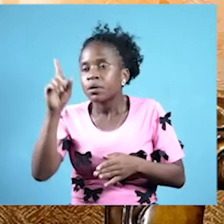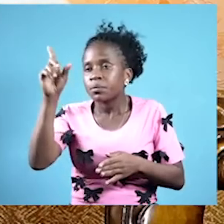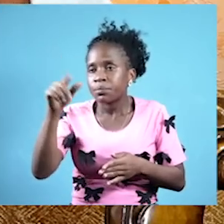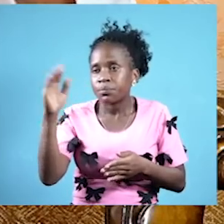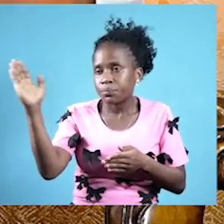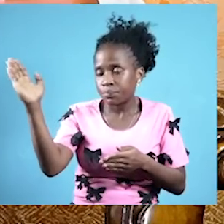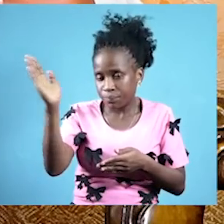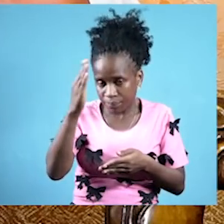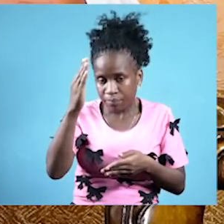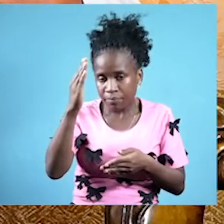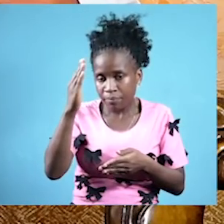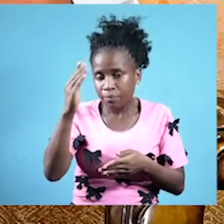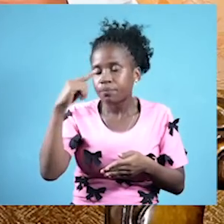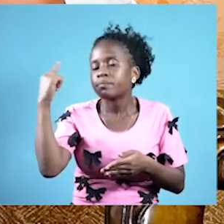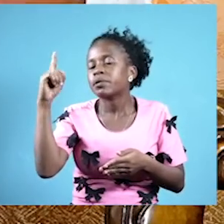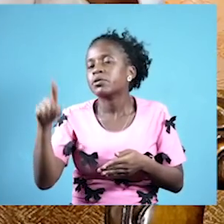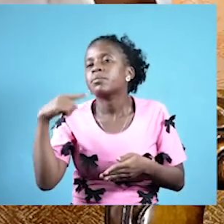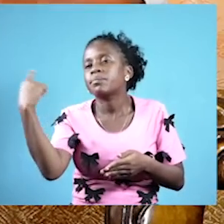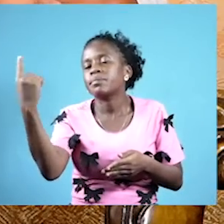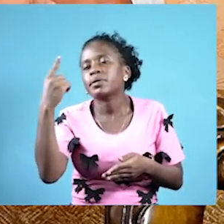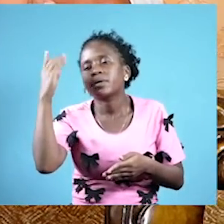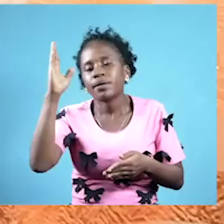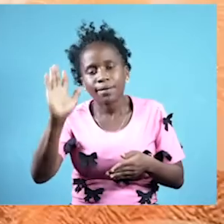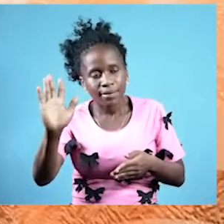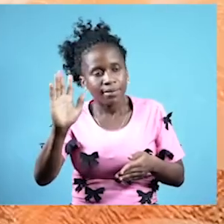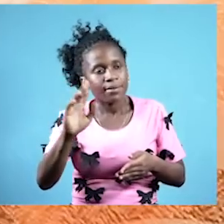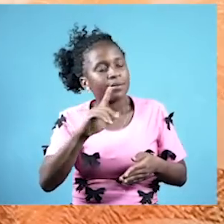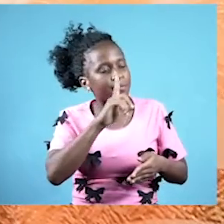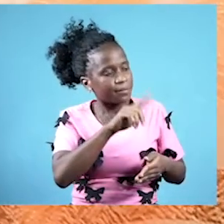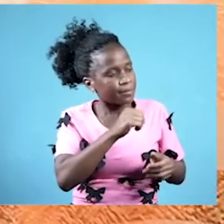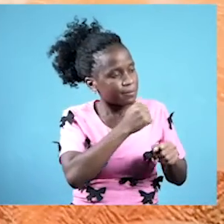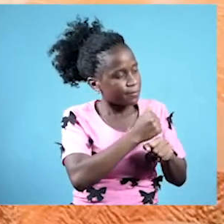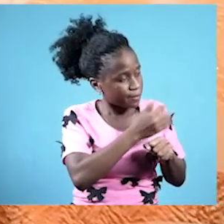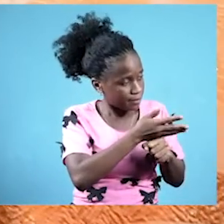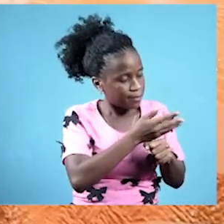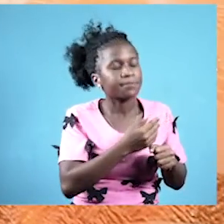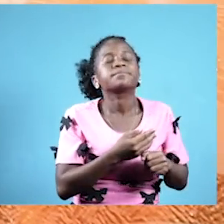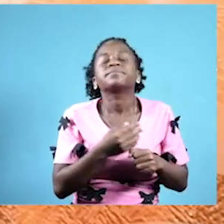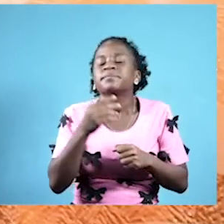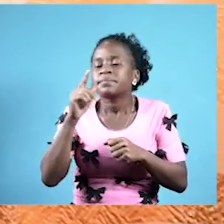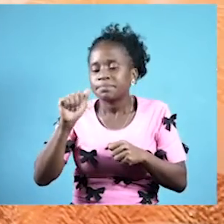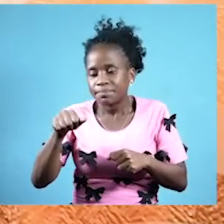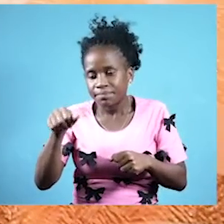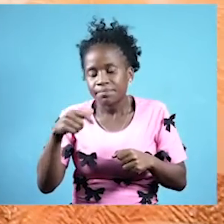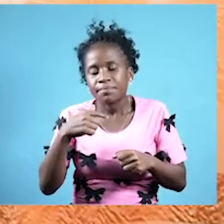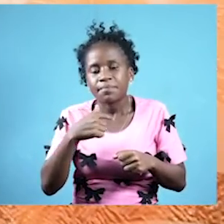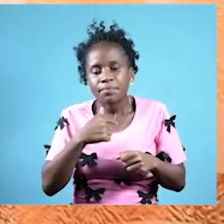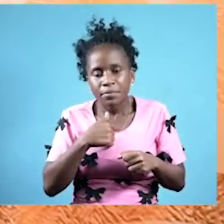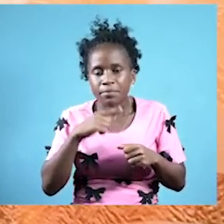and reprimand in private. Hicho ndicho tunachofanya.